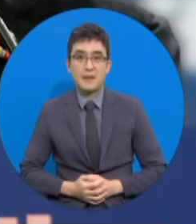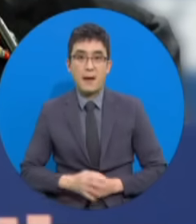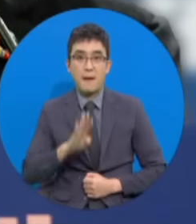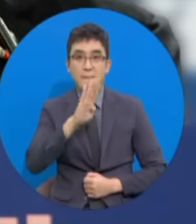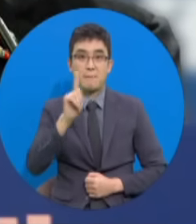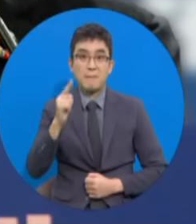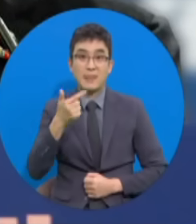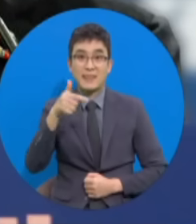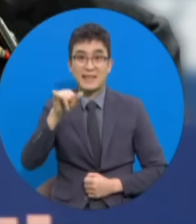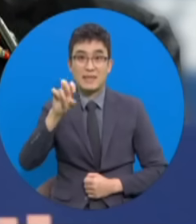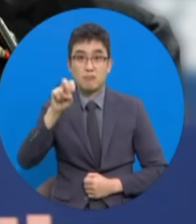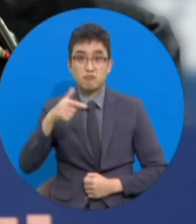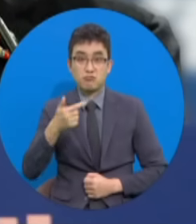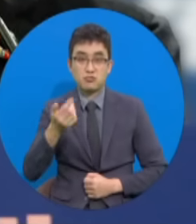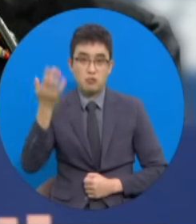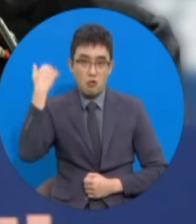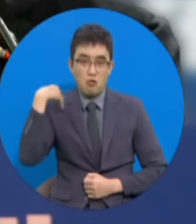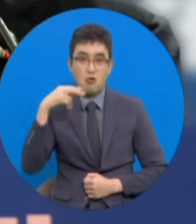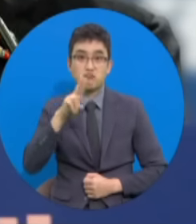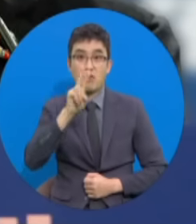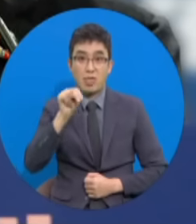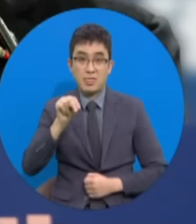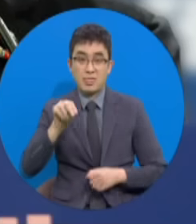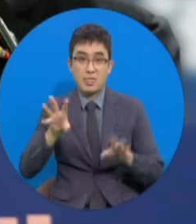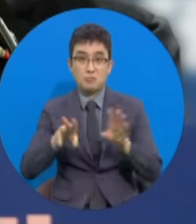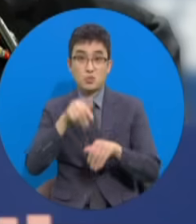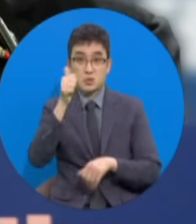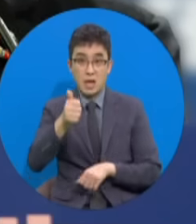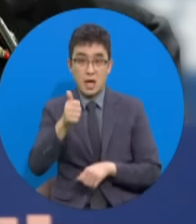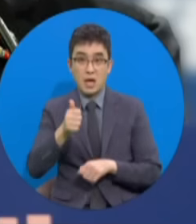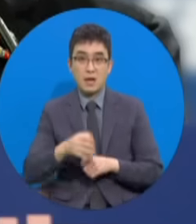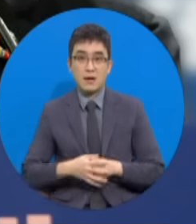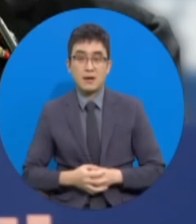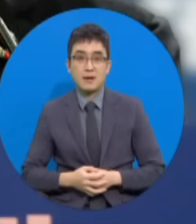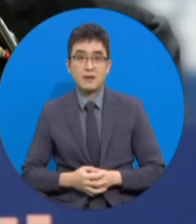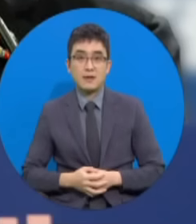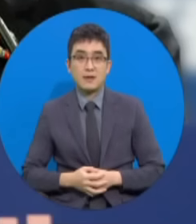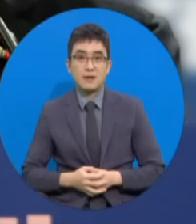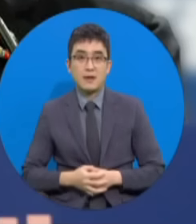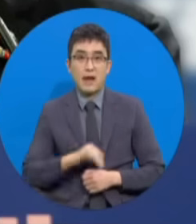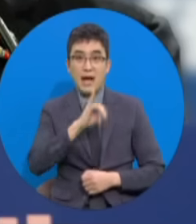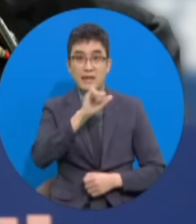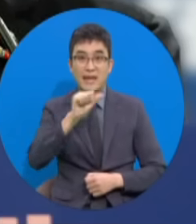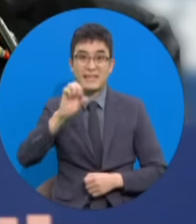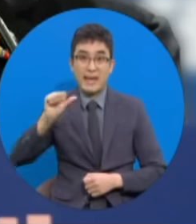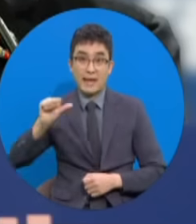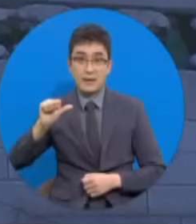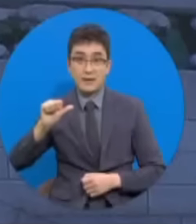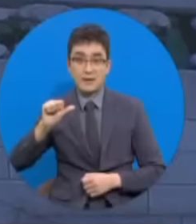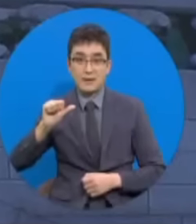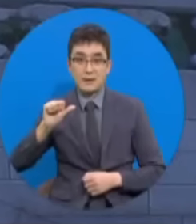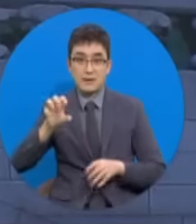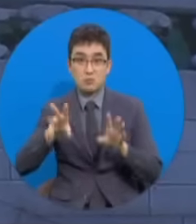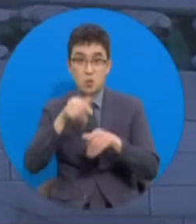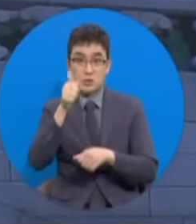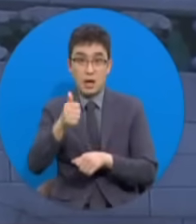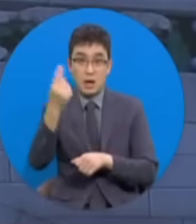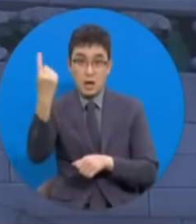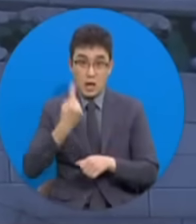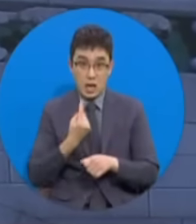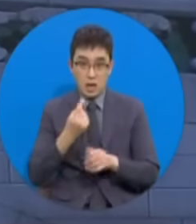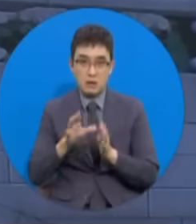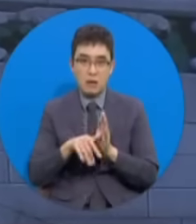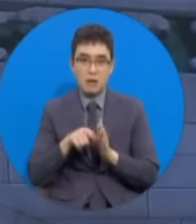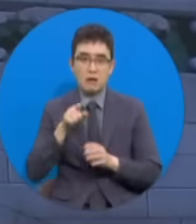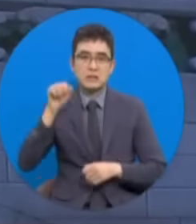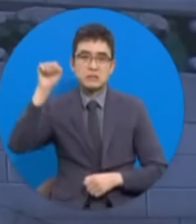반기문 전 유엔 사무총장이 IAEA 그로시 사무총장이 입국 때 항의 시위를 한 것을 보고 이